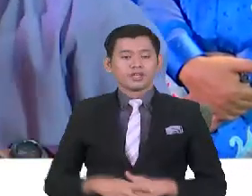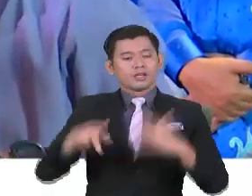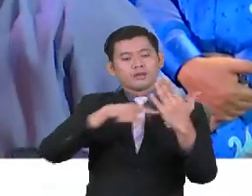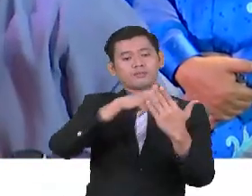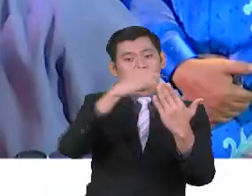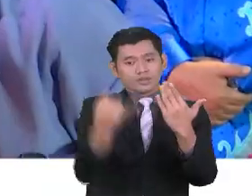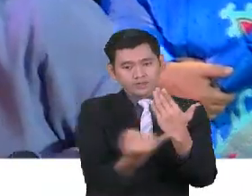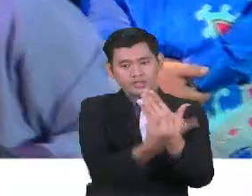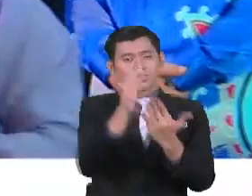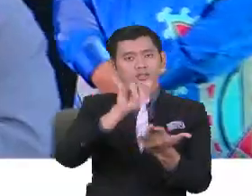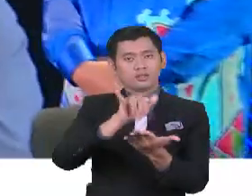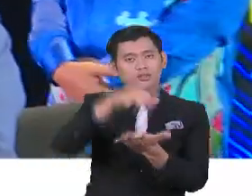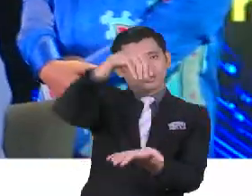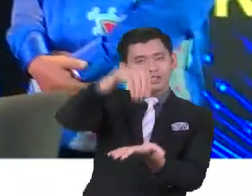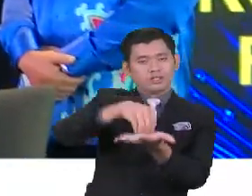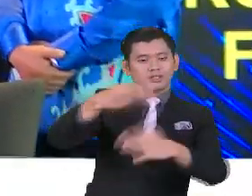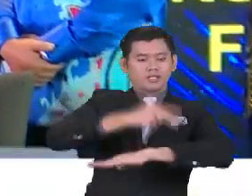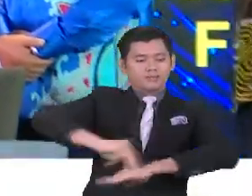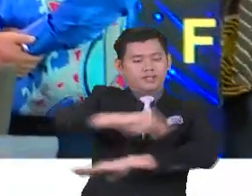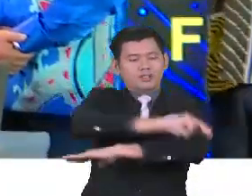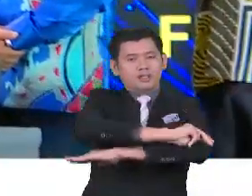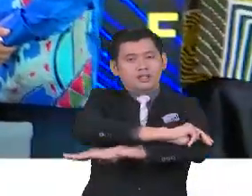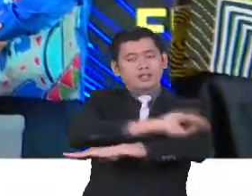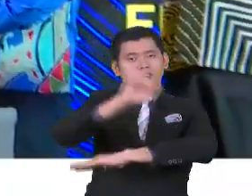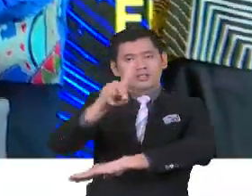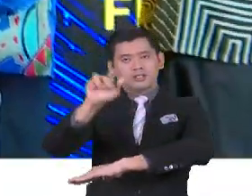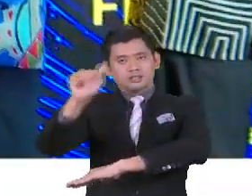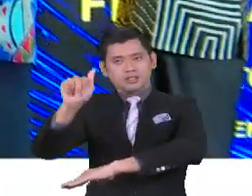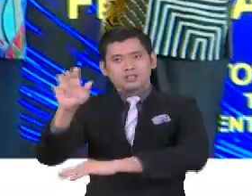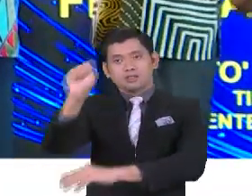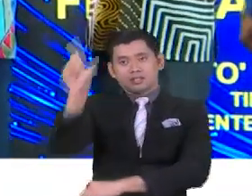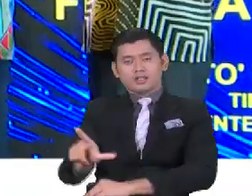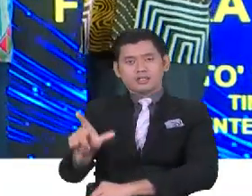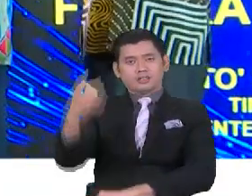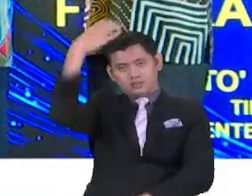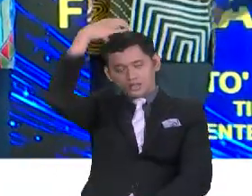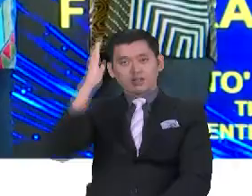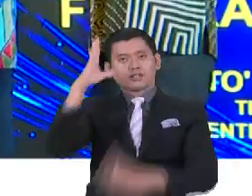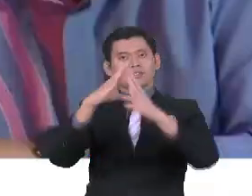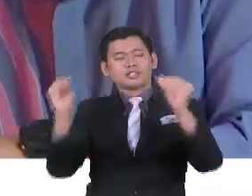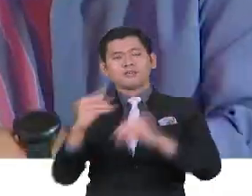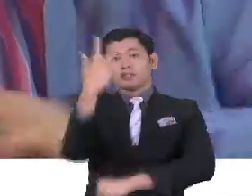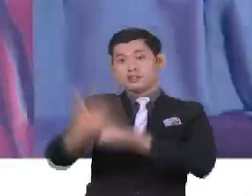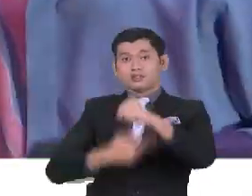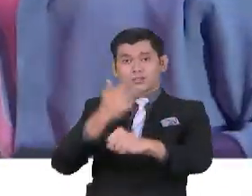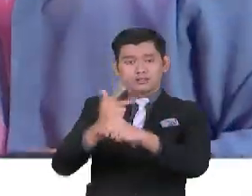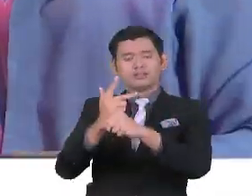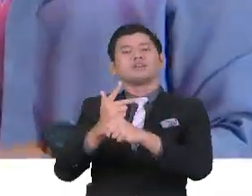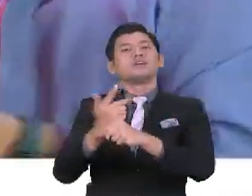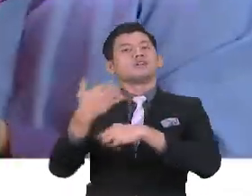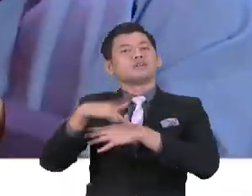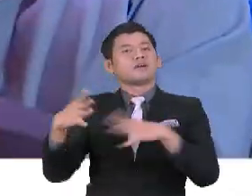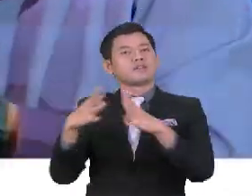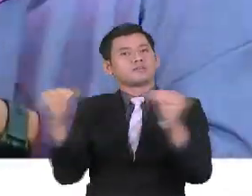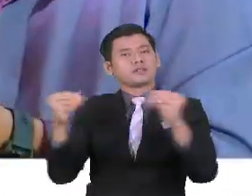Projek berkenaan yang bertapak di Taman Jasa Utama Selayang Selangor dijangka siap dalam tempoh 3 tahun selepas